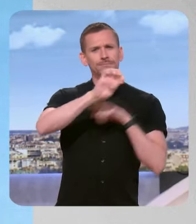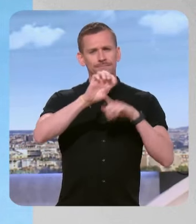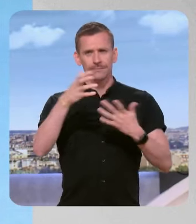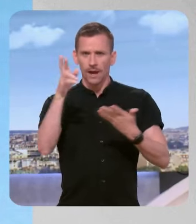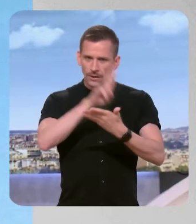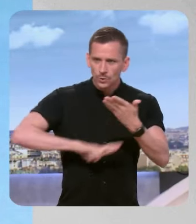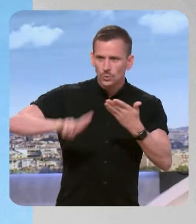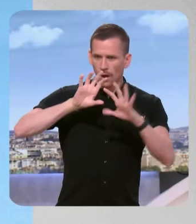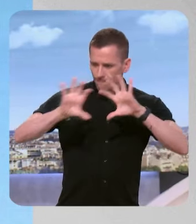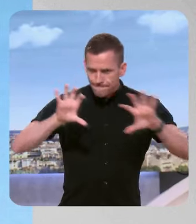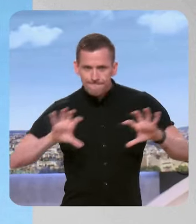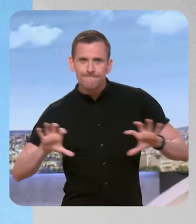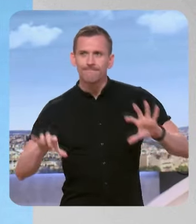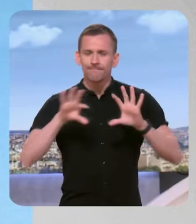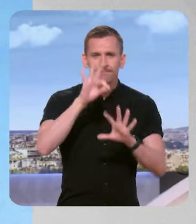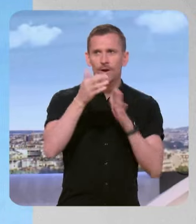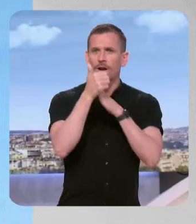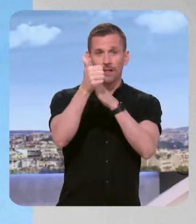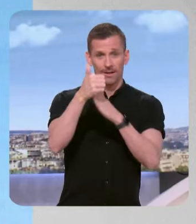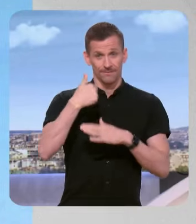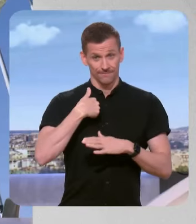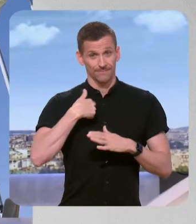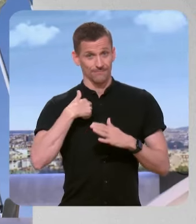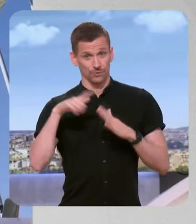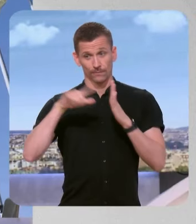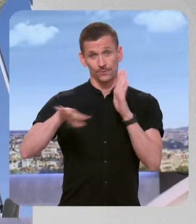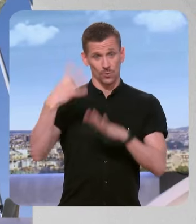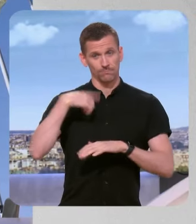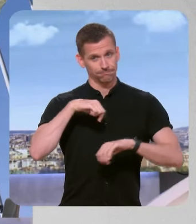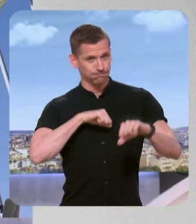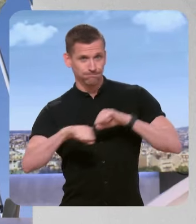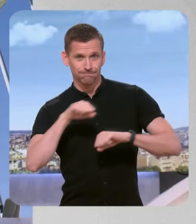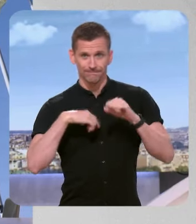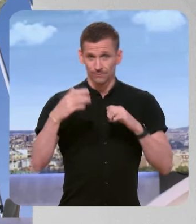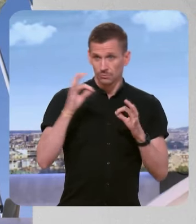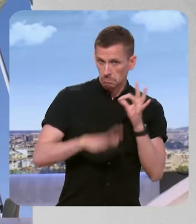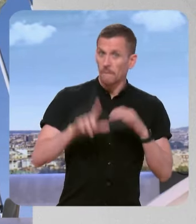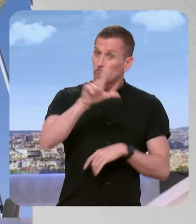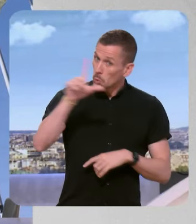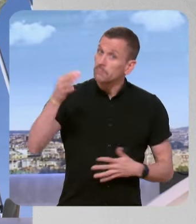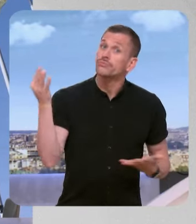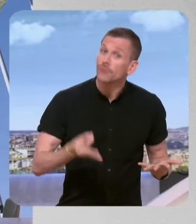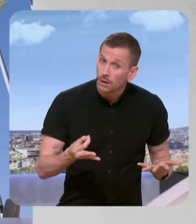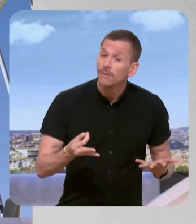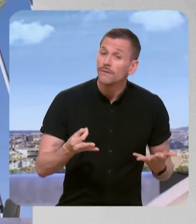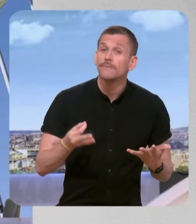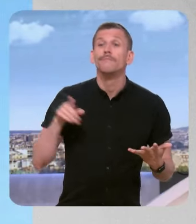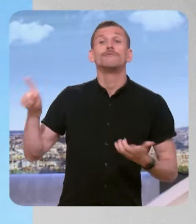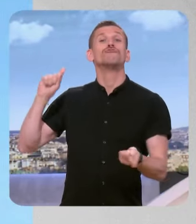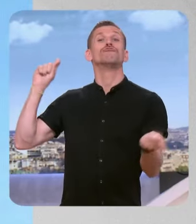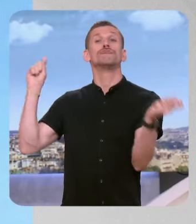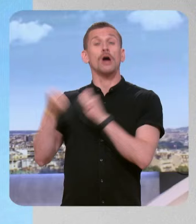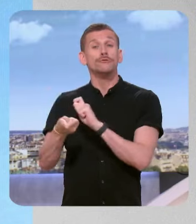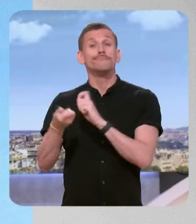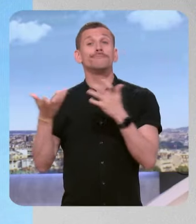j'ai été tête de liste en 2014 sur la sur la zone Est où j'avais fait 22 % des voix à ce moment-là et le président de la République